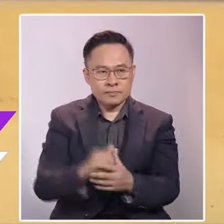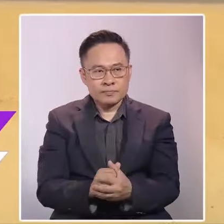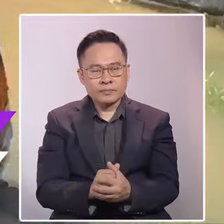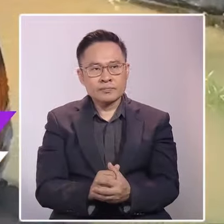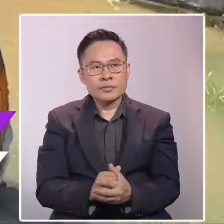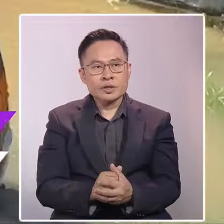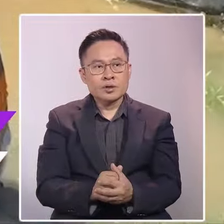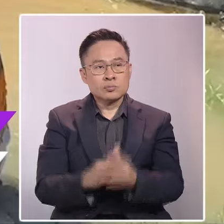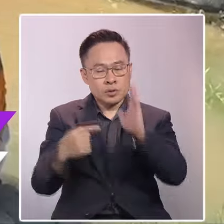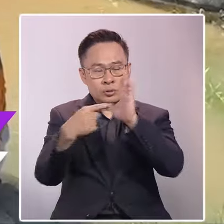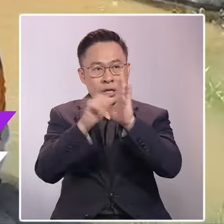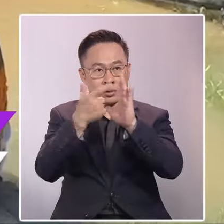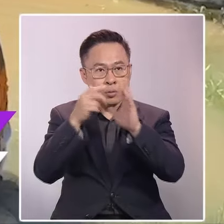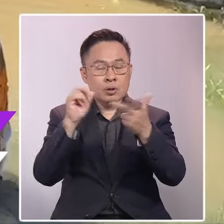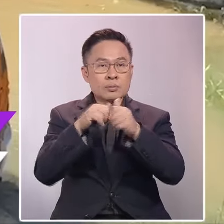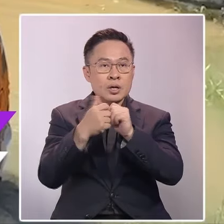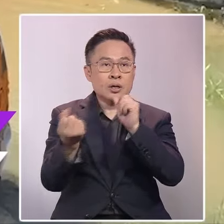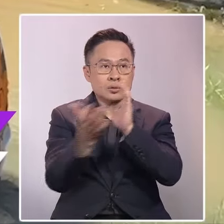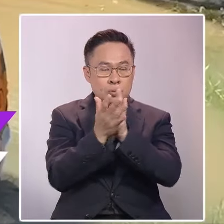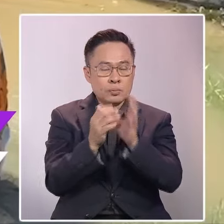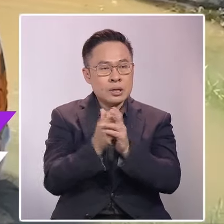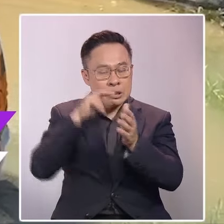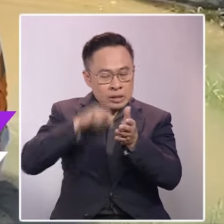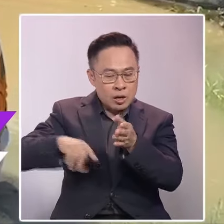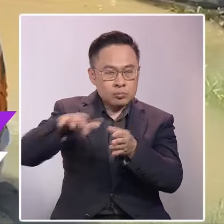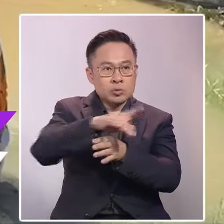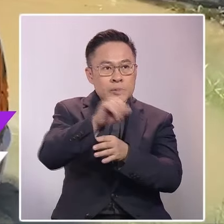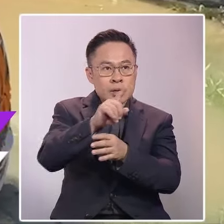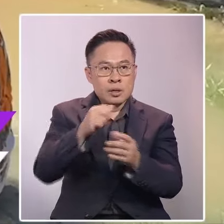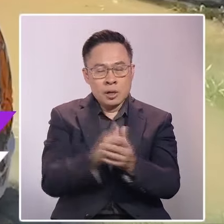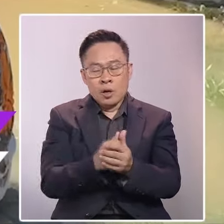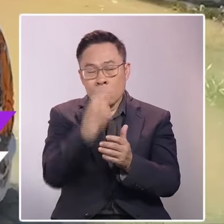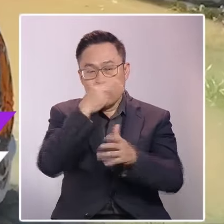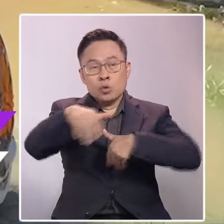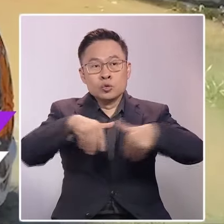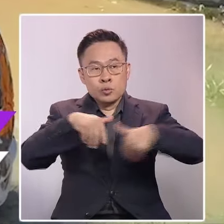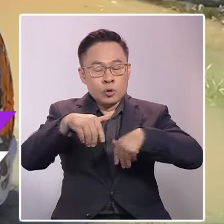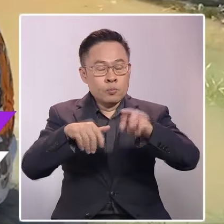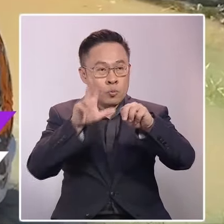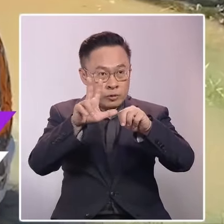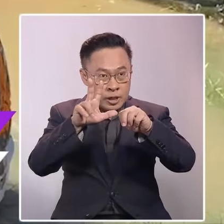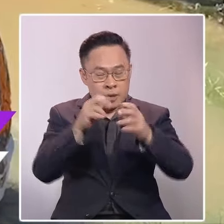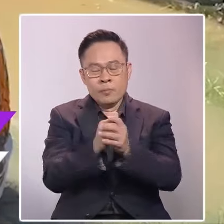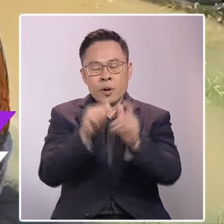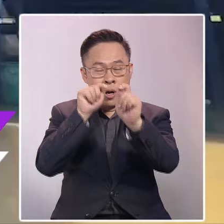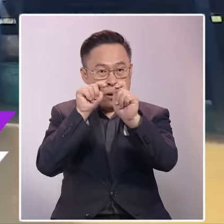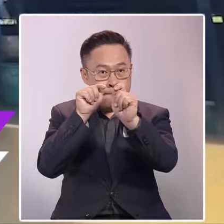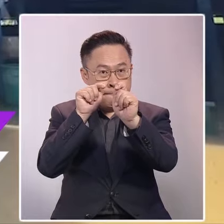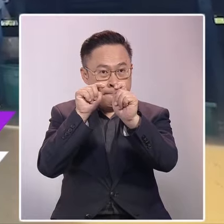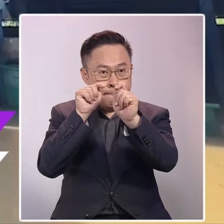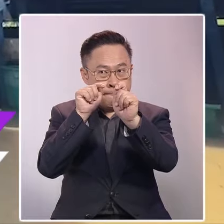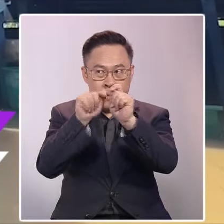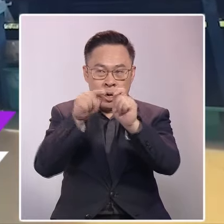จากการระบายน้ำลงมาเพิ่มเติมนะครับตอนนี้ชาวบ้านที่จังหวัดอ่างทอนะครับโดยเฉพาะพื้นที่หมู่ 3ตำบลโผงเผงที่ป่าโม่นะครับก็มี